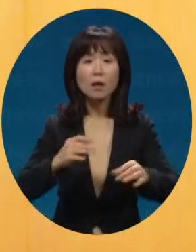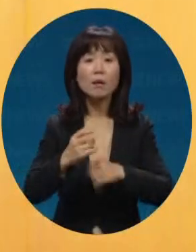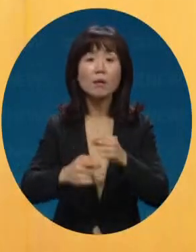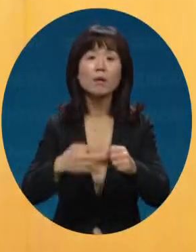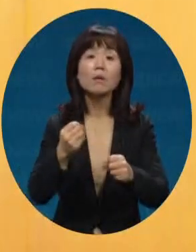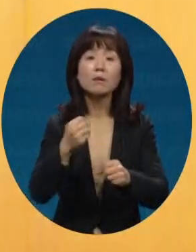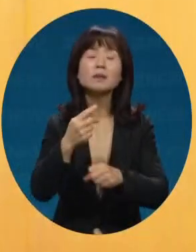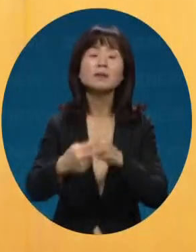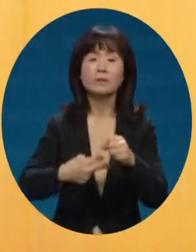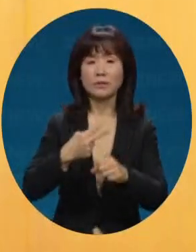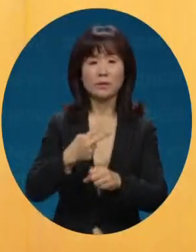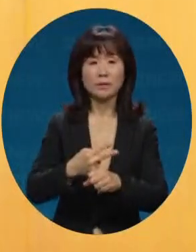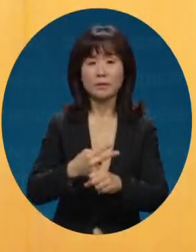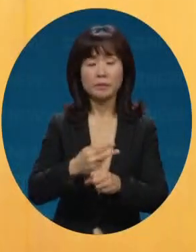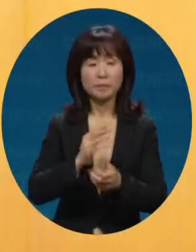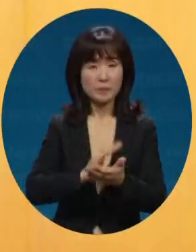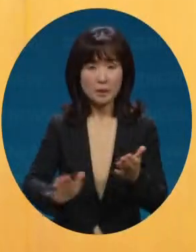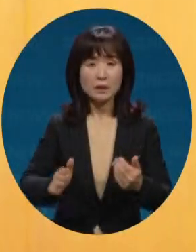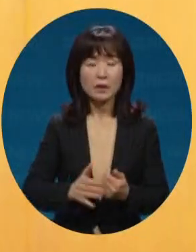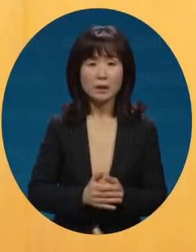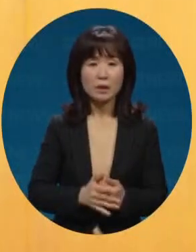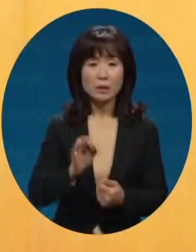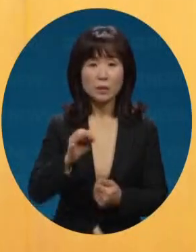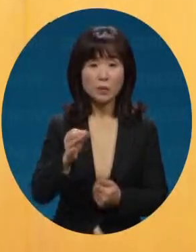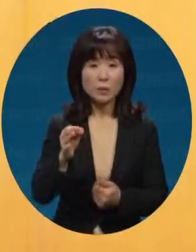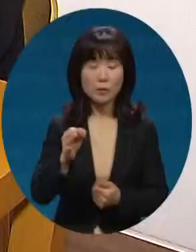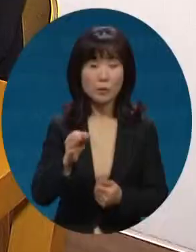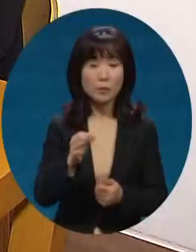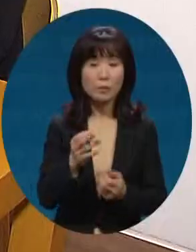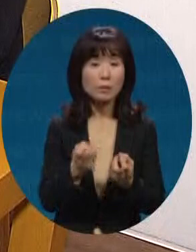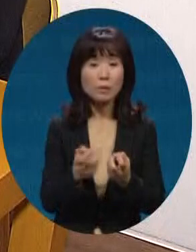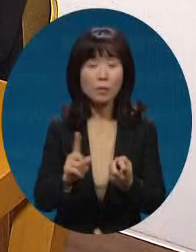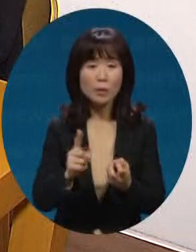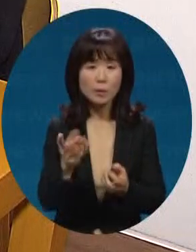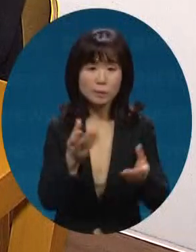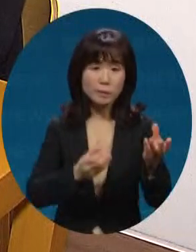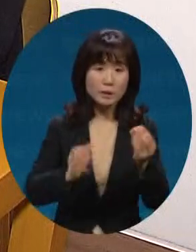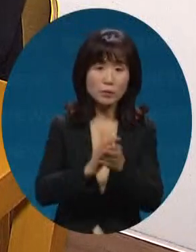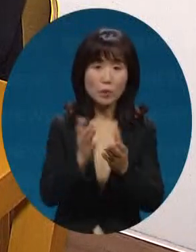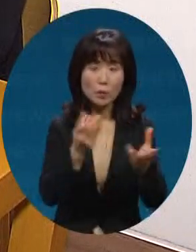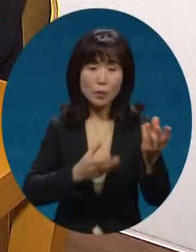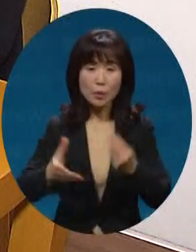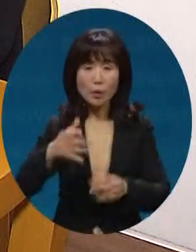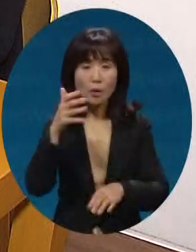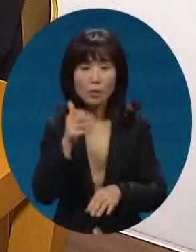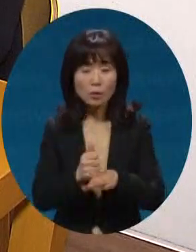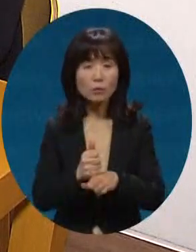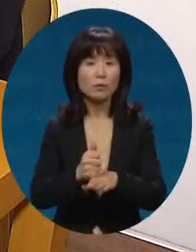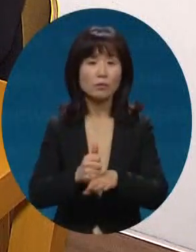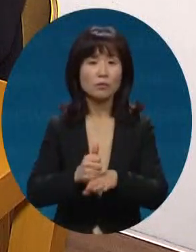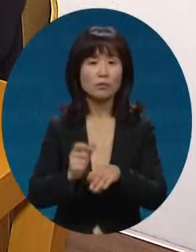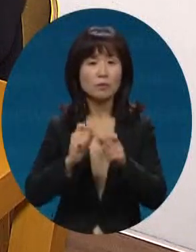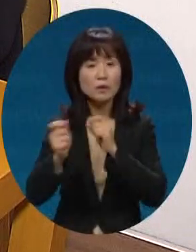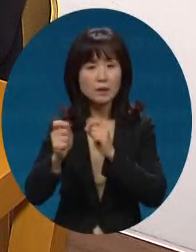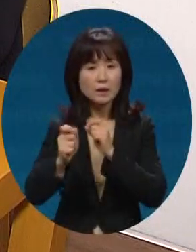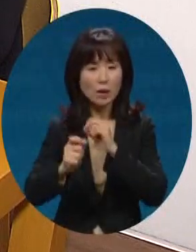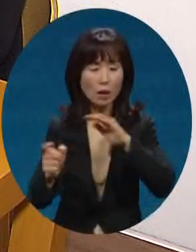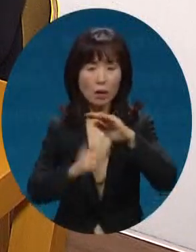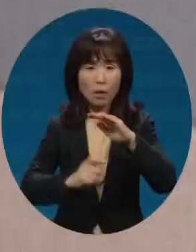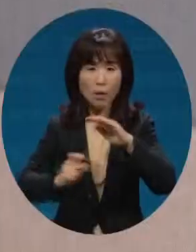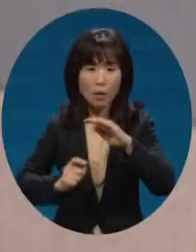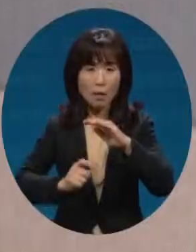않았습니다 도박 자금을 마련하기 위해 친구들에게 돈을 빌리다가 결국은 사기와 절도까지 손을